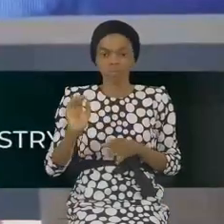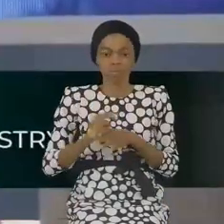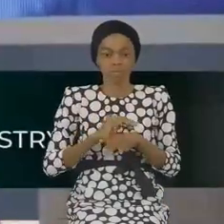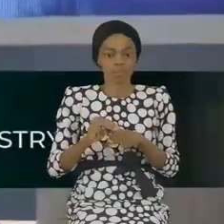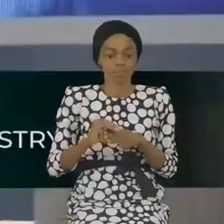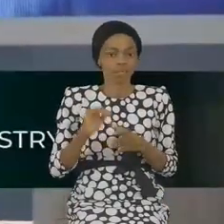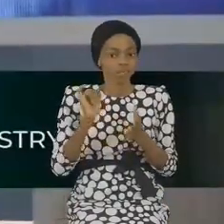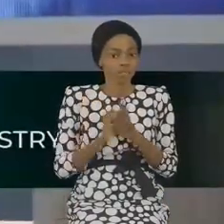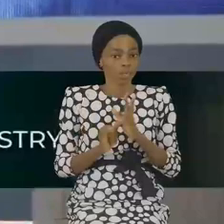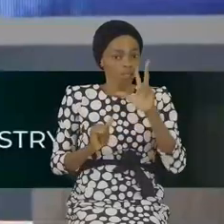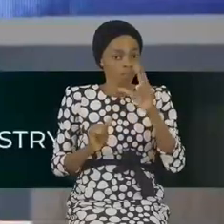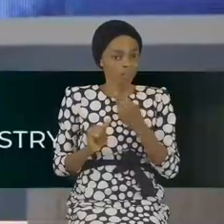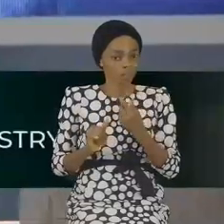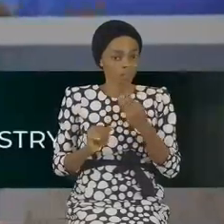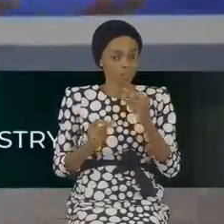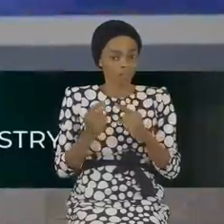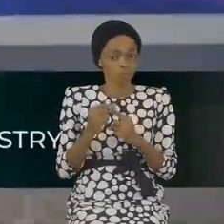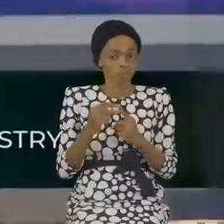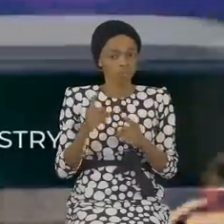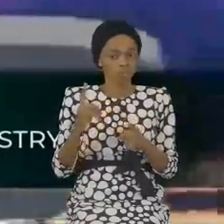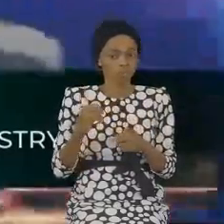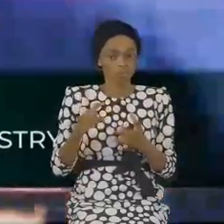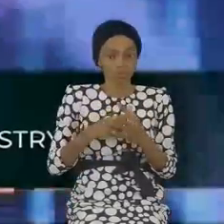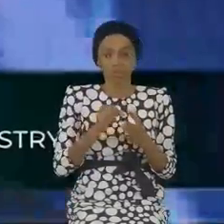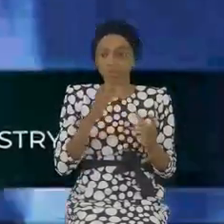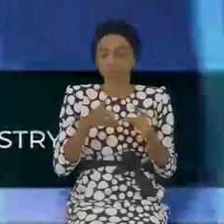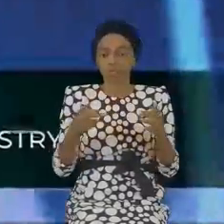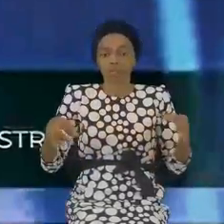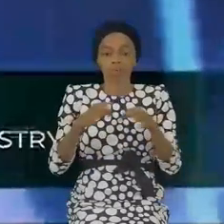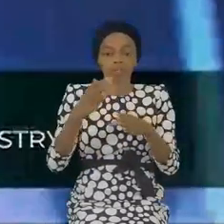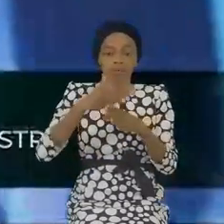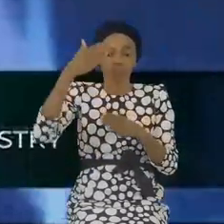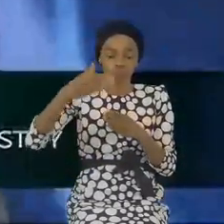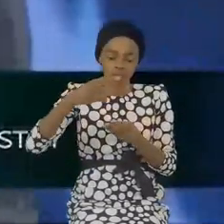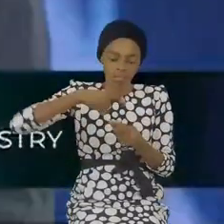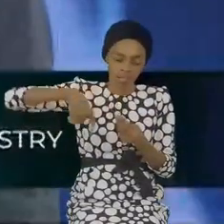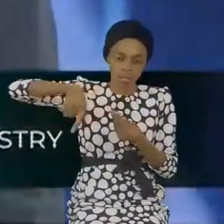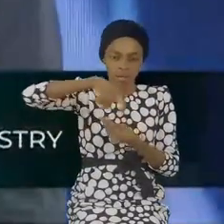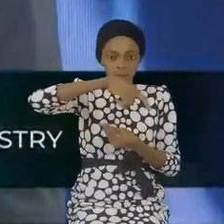début sont très importants. Le cycle complet. Lorsque vous